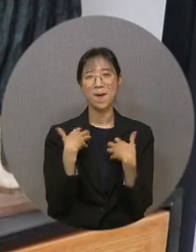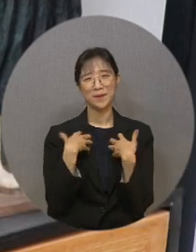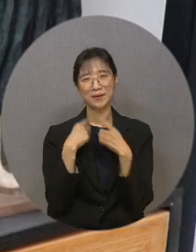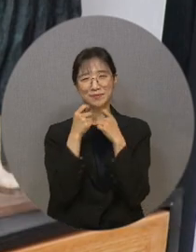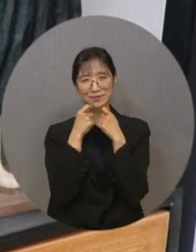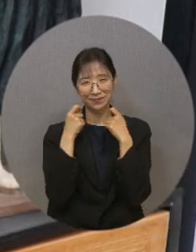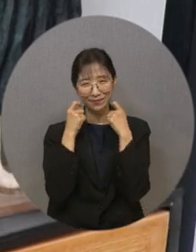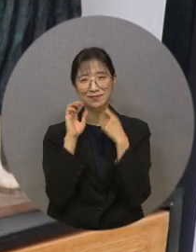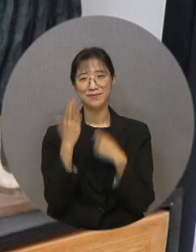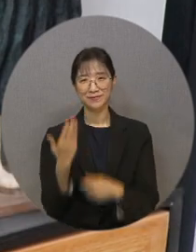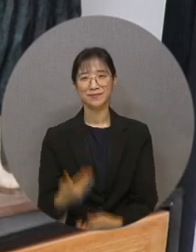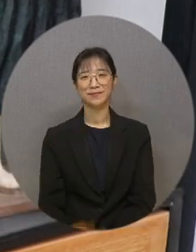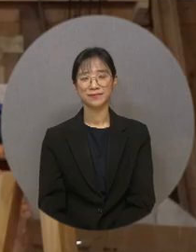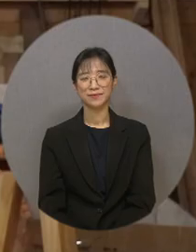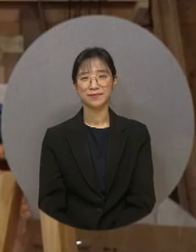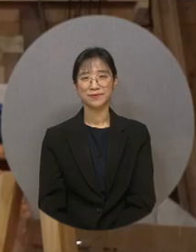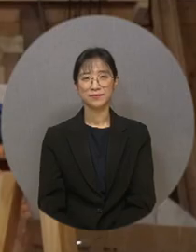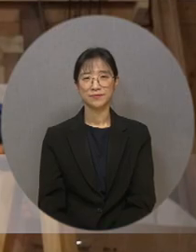짓게 합니다.